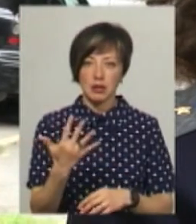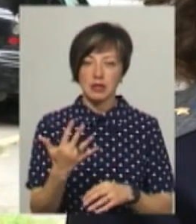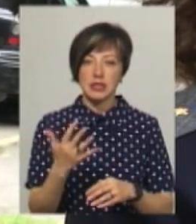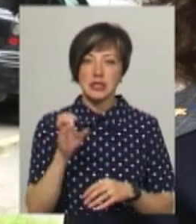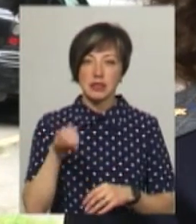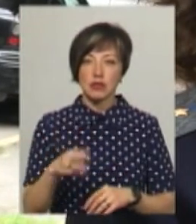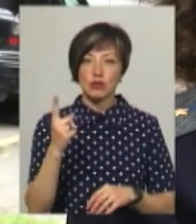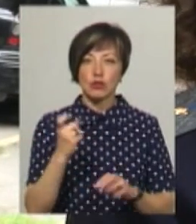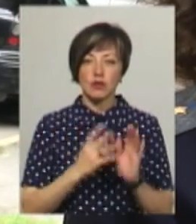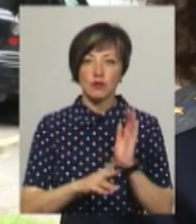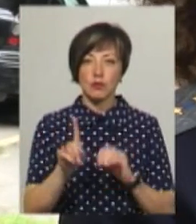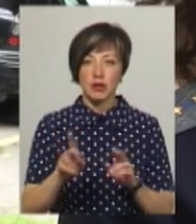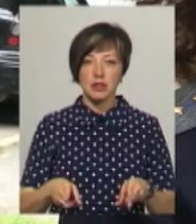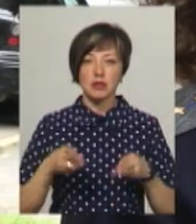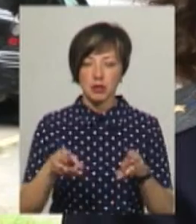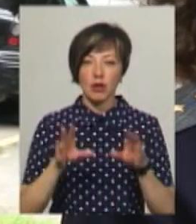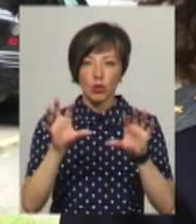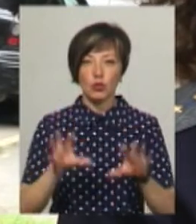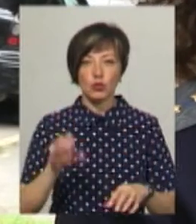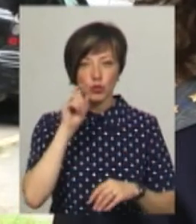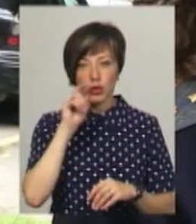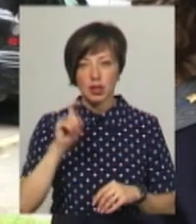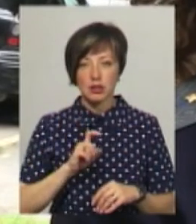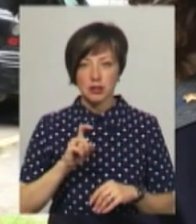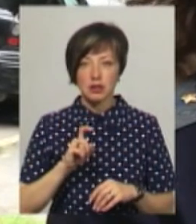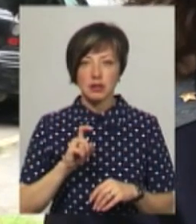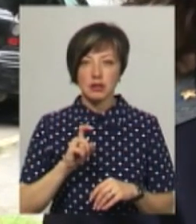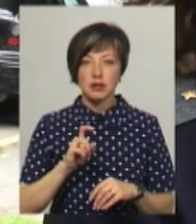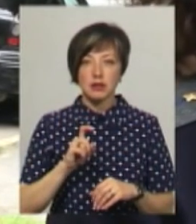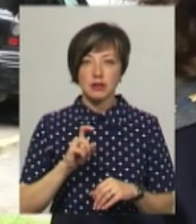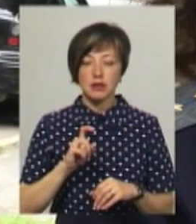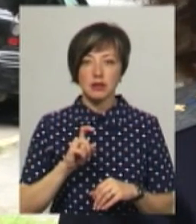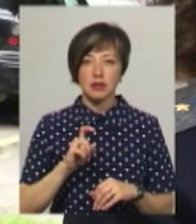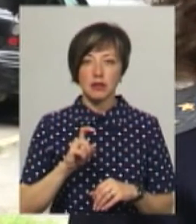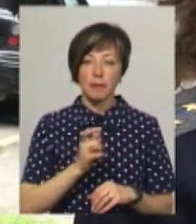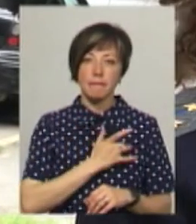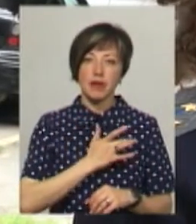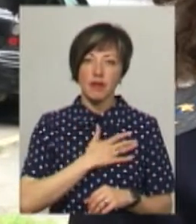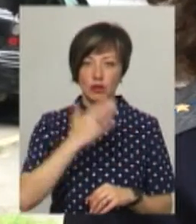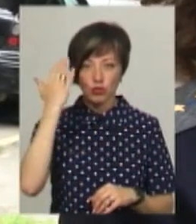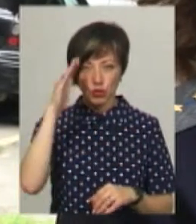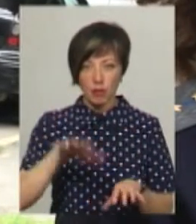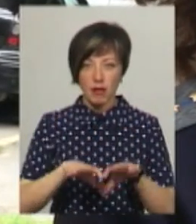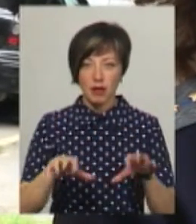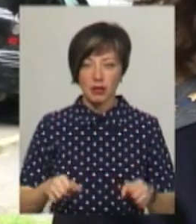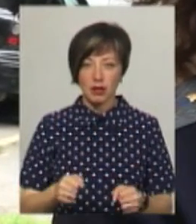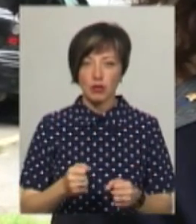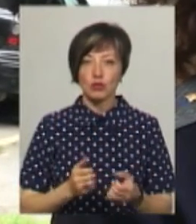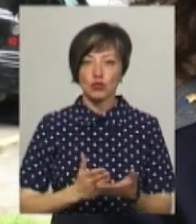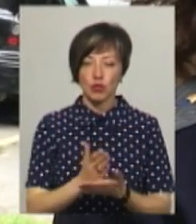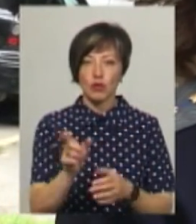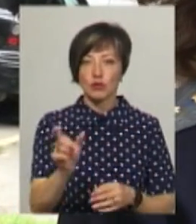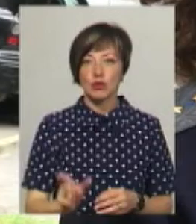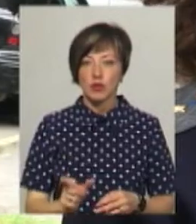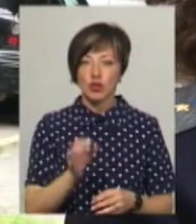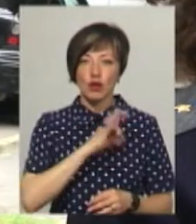статті 191 Кримінального кодексу України кваліфіковано дії, тобто привласнення чужого майна службовою особою